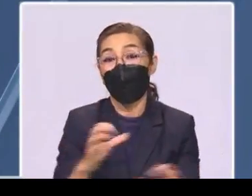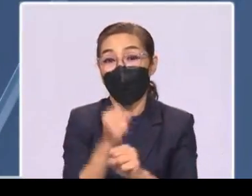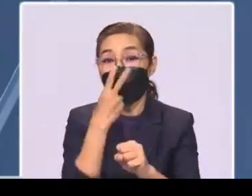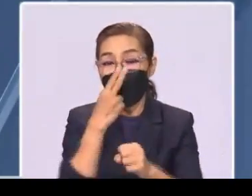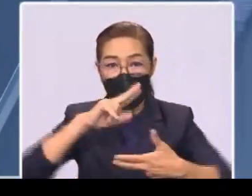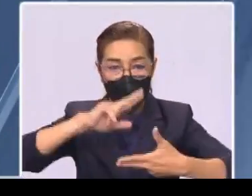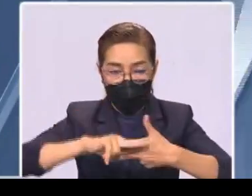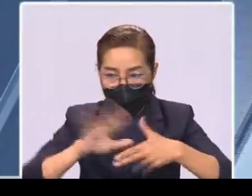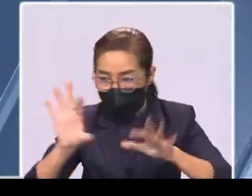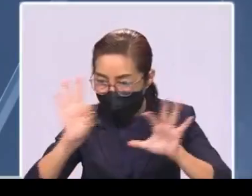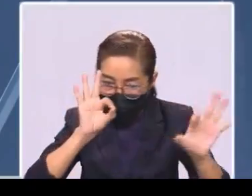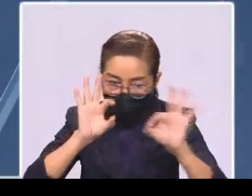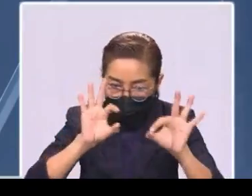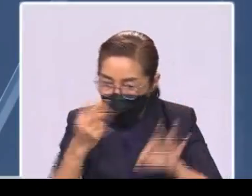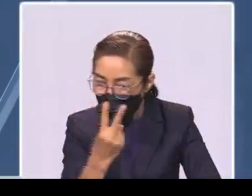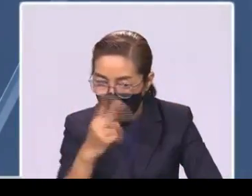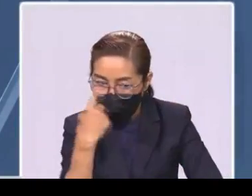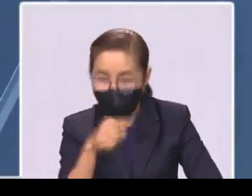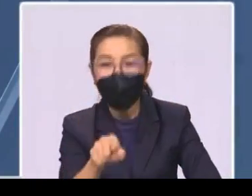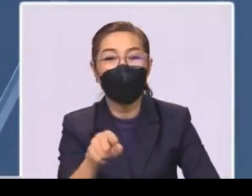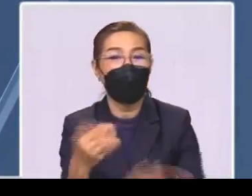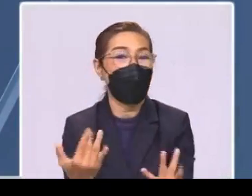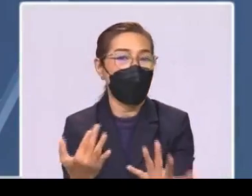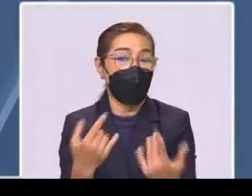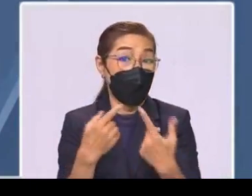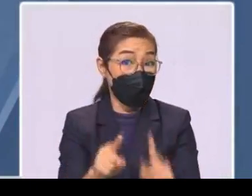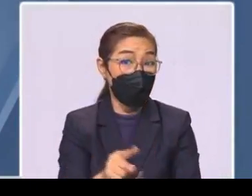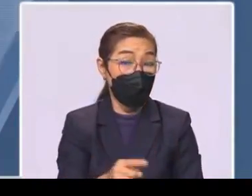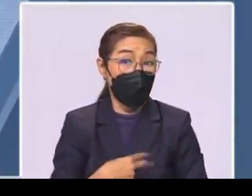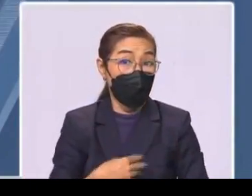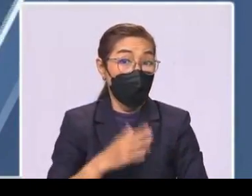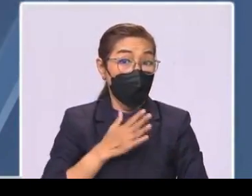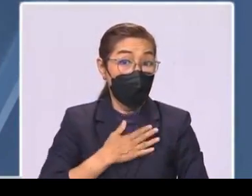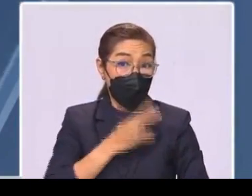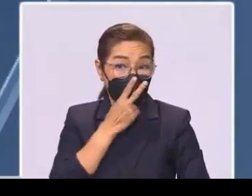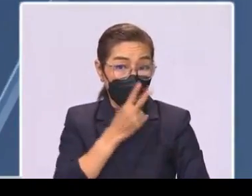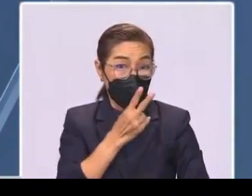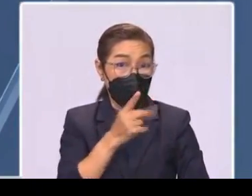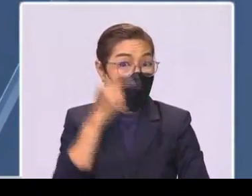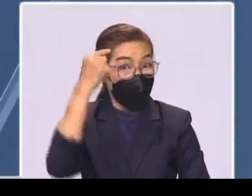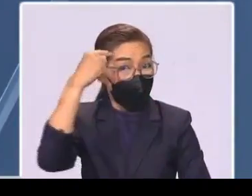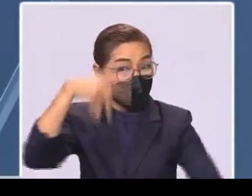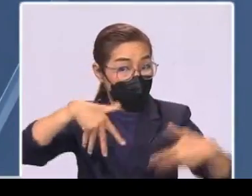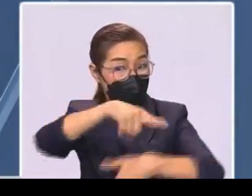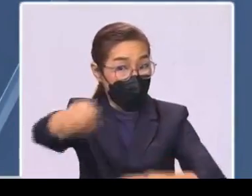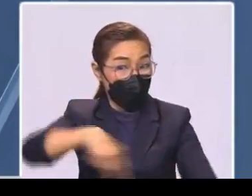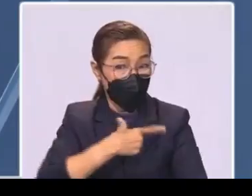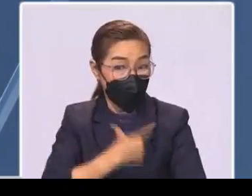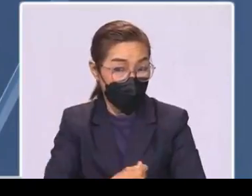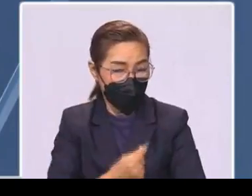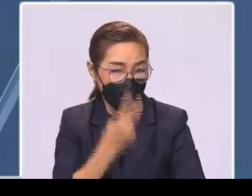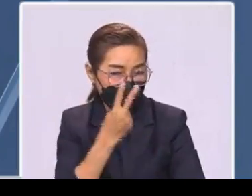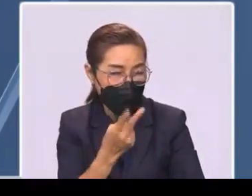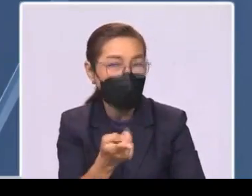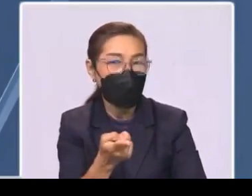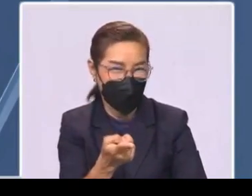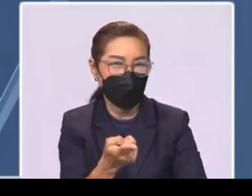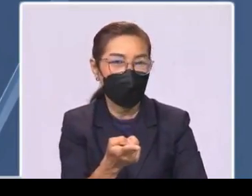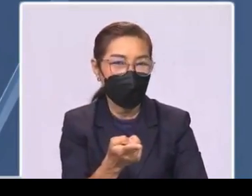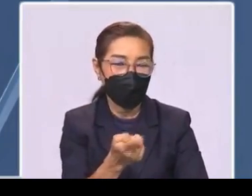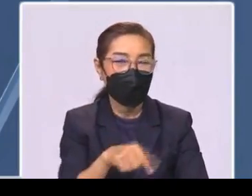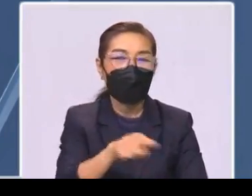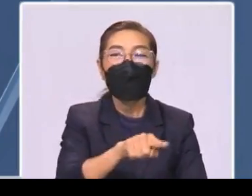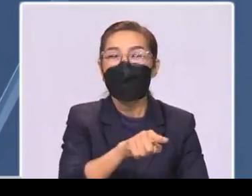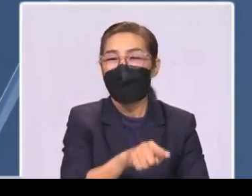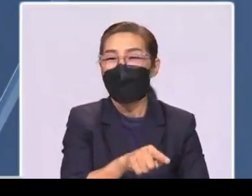ใครแหแต่ว่าถ้าถ้ามองจากรูปการนะอืมองจากรูปการนะกระแสดีอะไรดีนะคุณรัชนีค่ะค่ะ